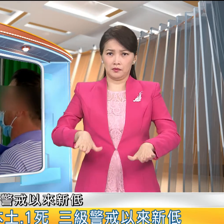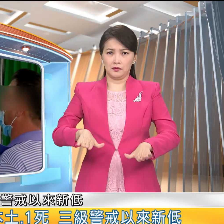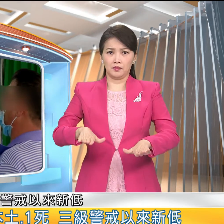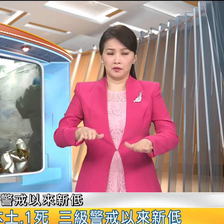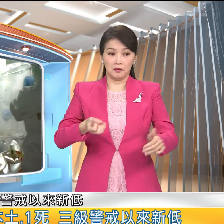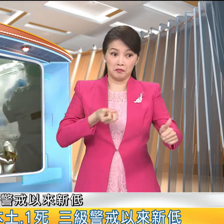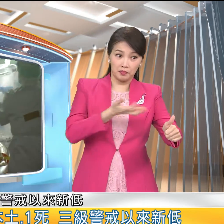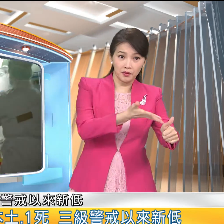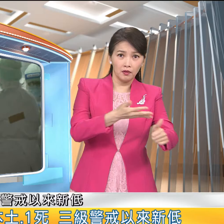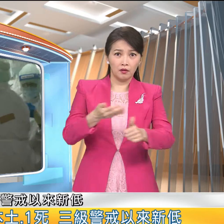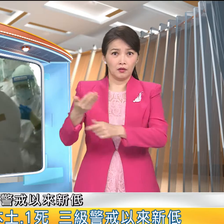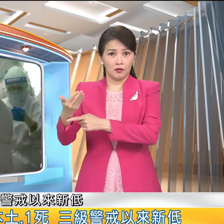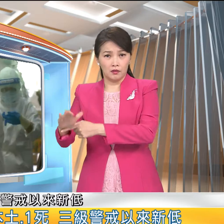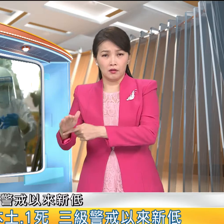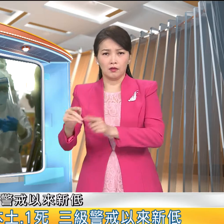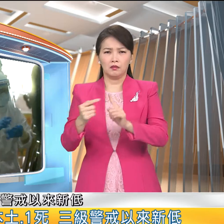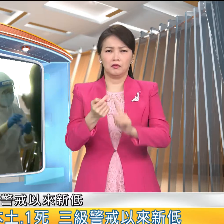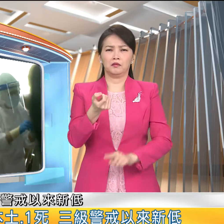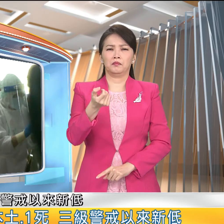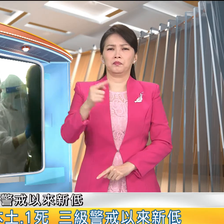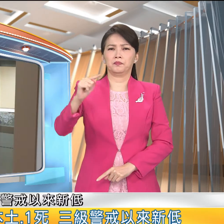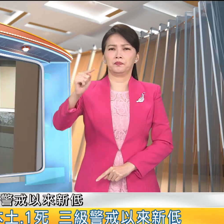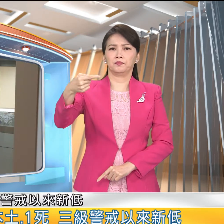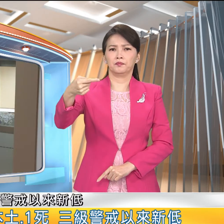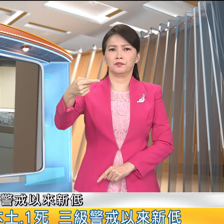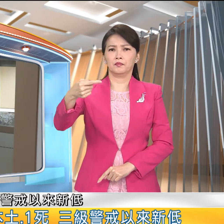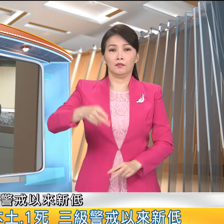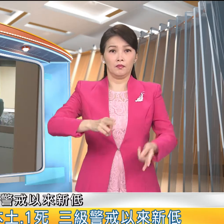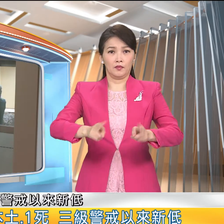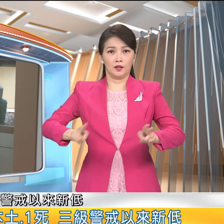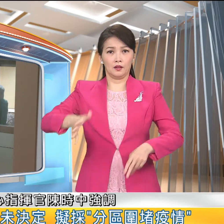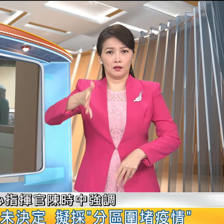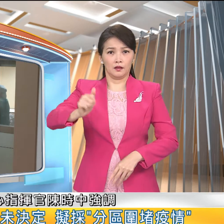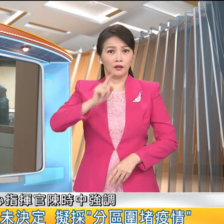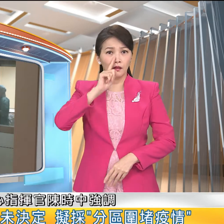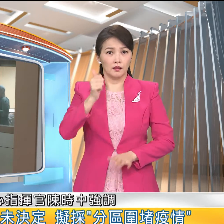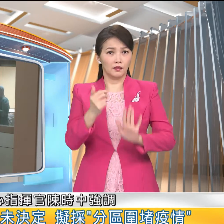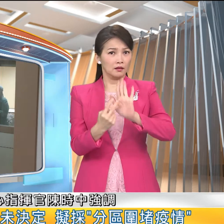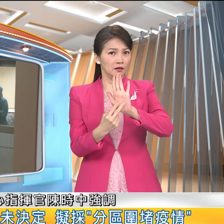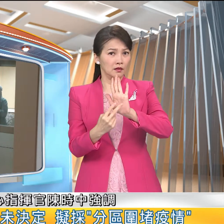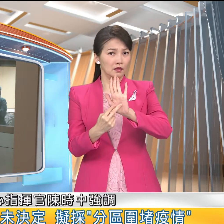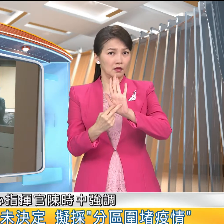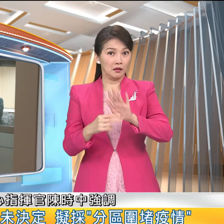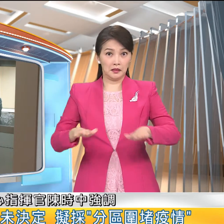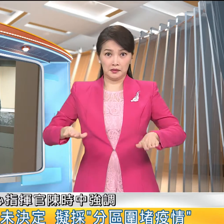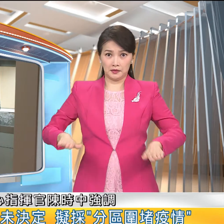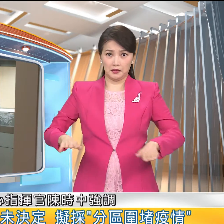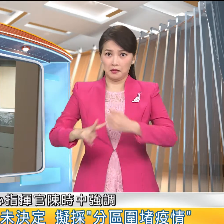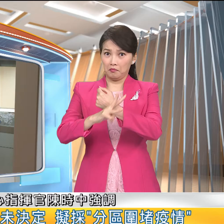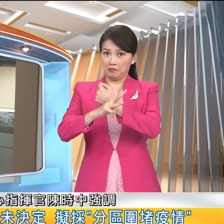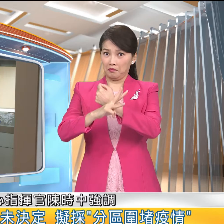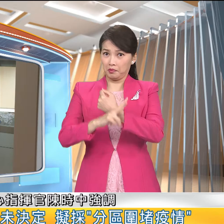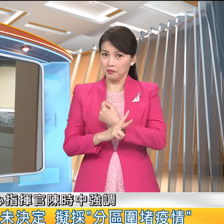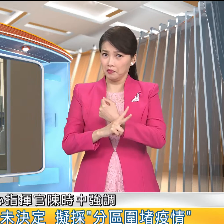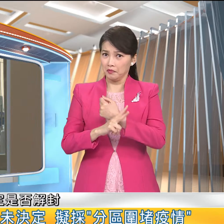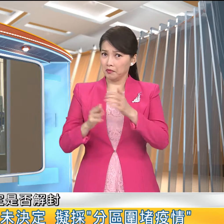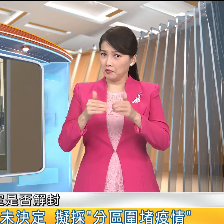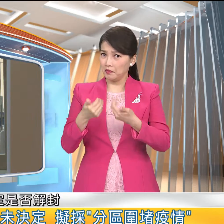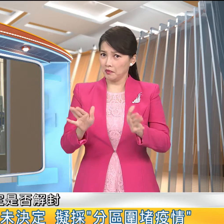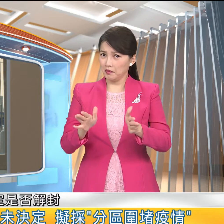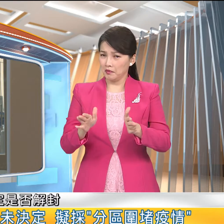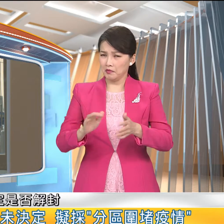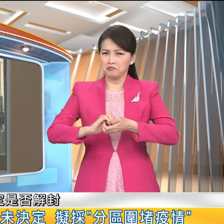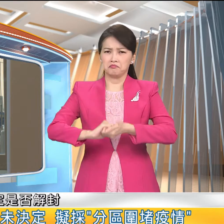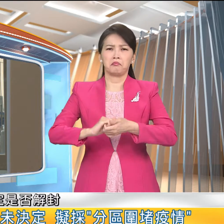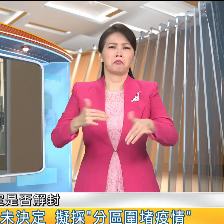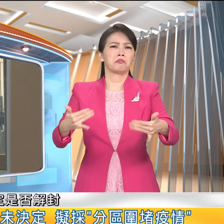下了三级警戒以来的新低。而疫情指挥中心指挥官陈时中强调，目